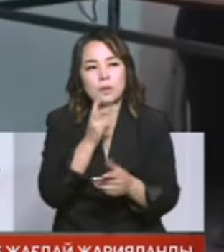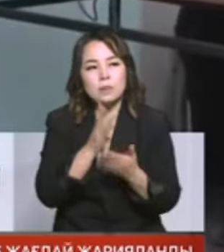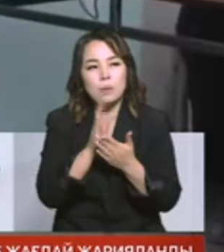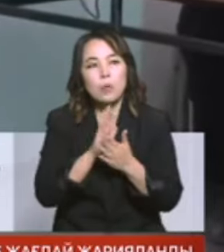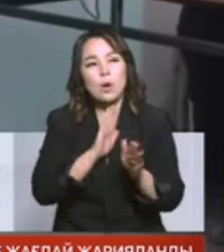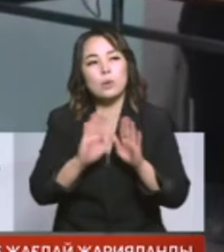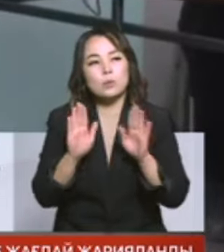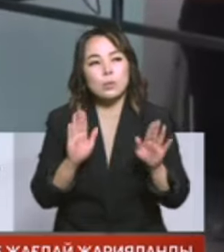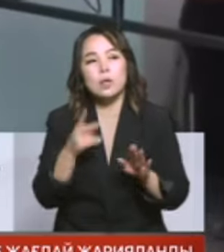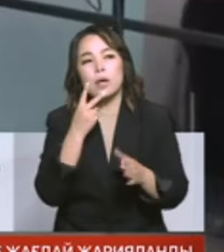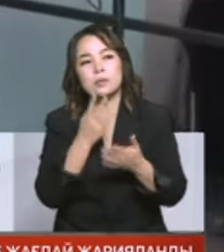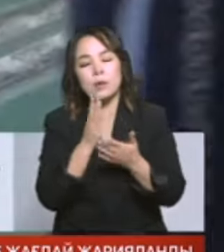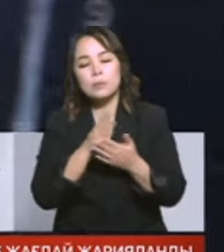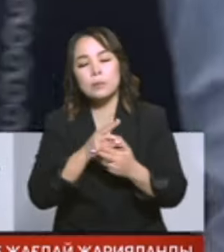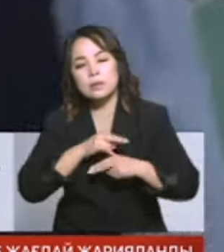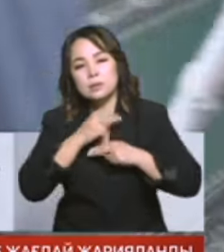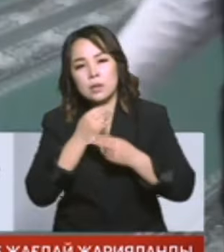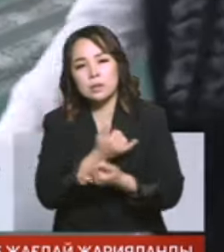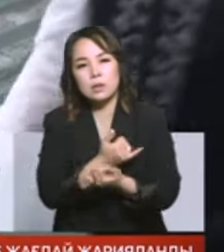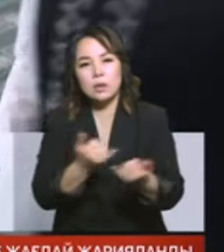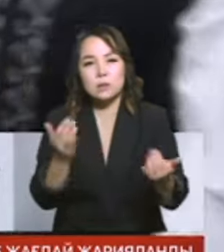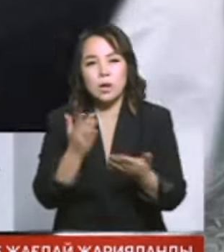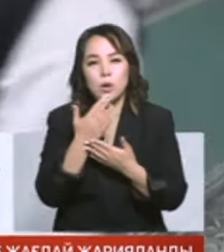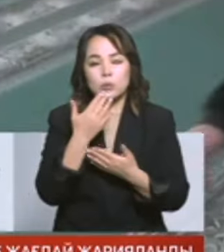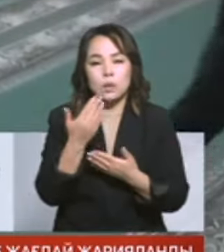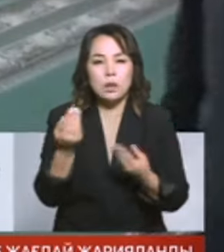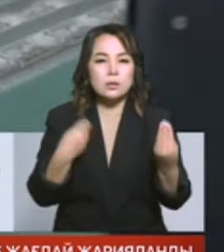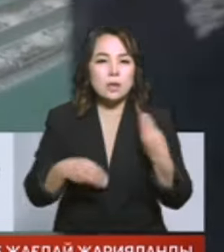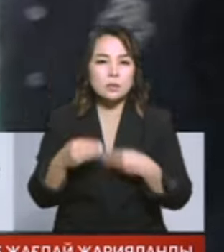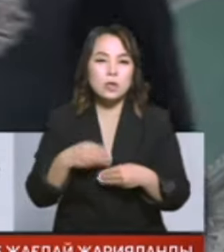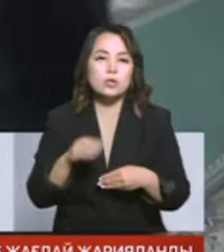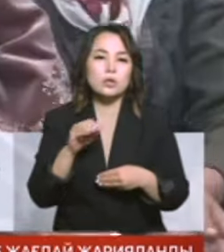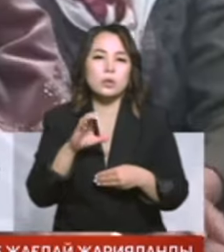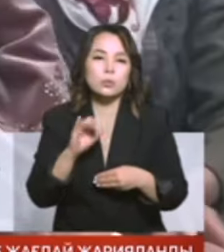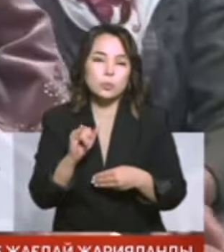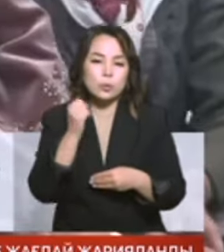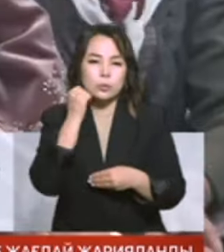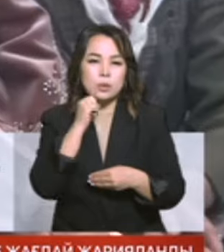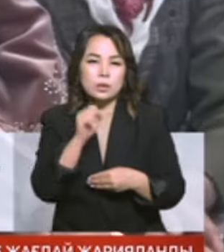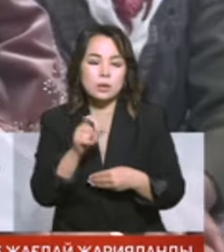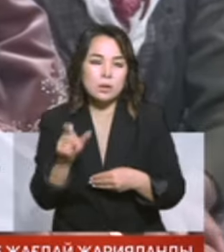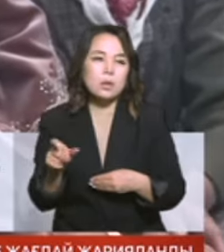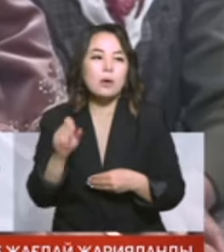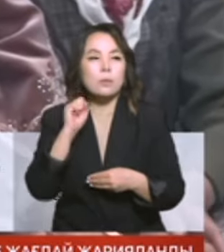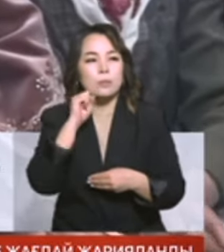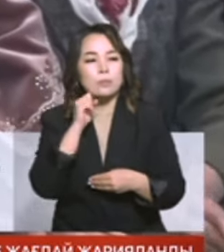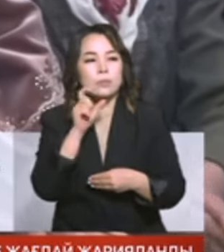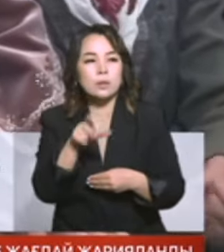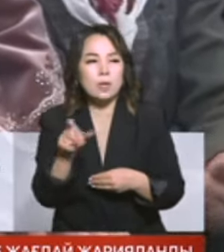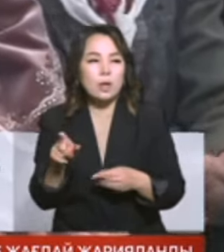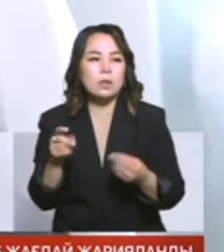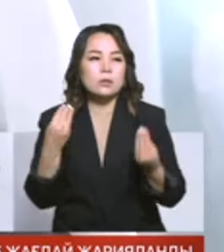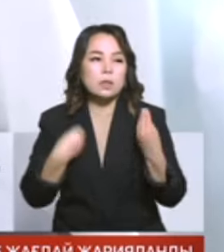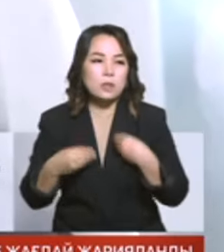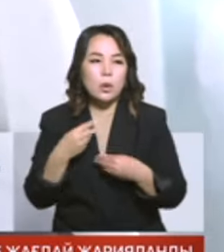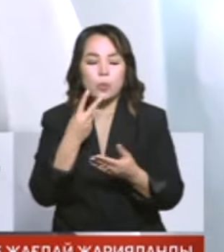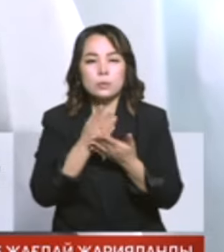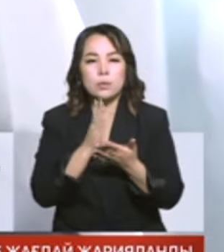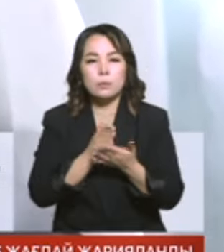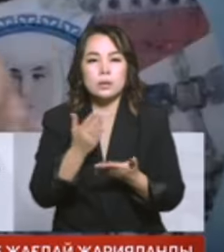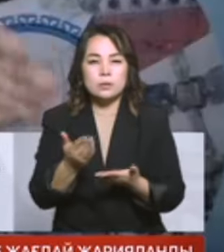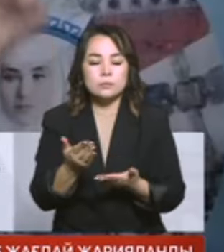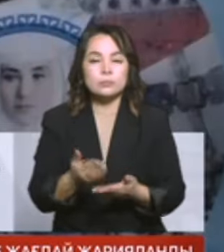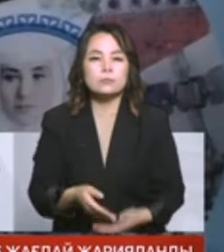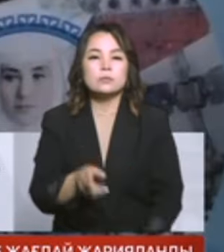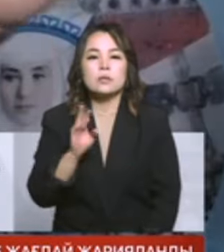Көрмеде жұрт назарына ұсынылған ұлттық киім үлгілерін жетісулық қариялар мен ақжаулықты аналар көрсеткен күнделікті киіп жүр.